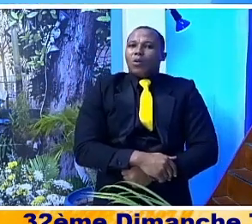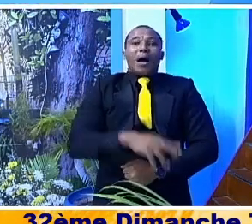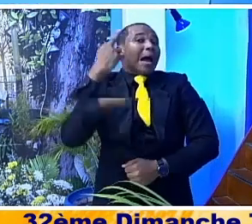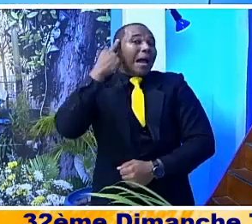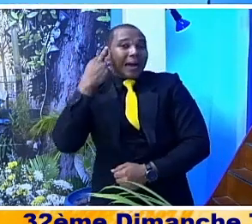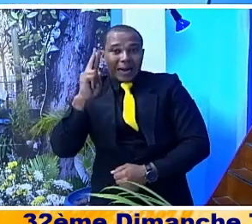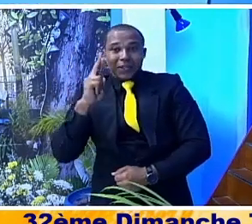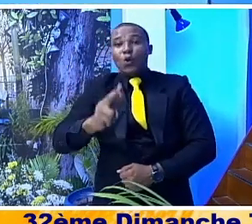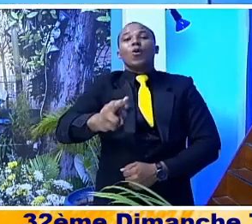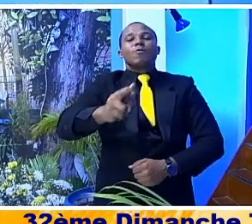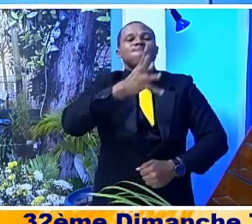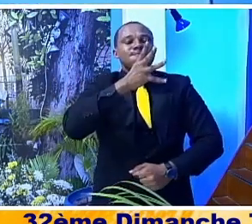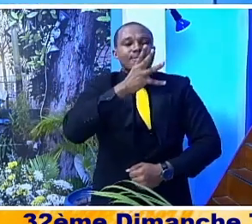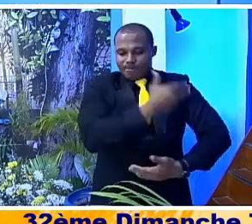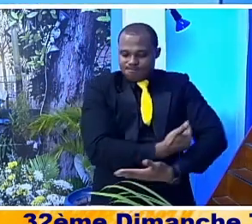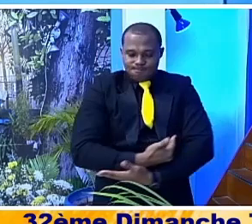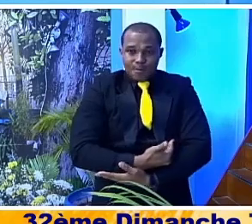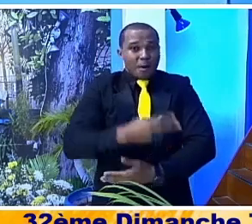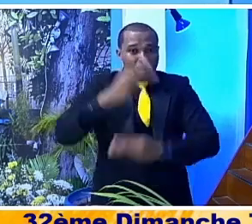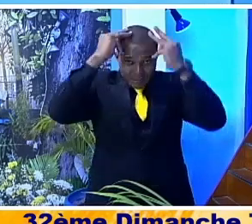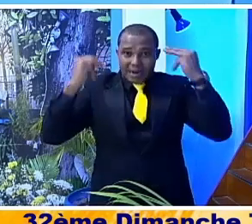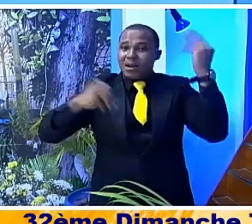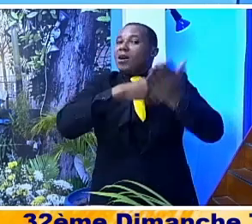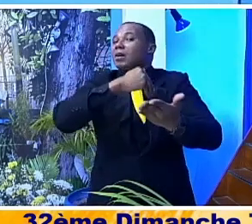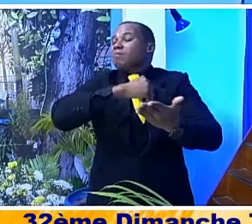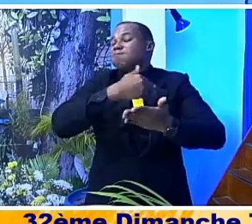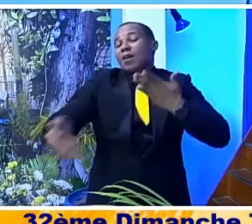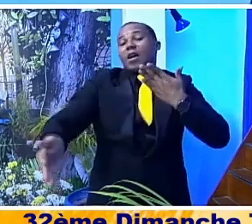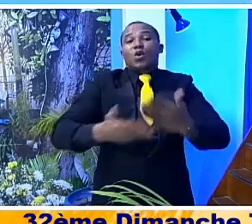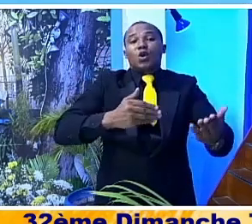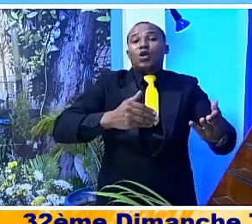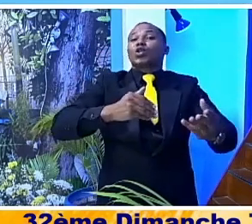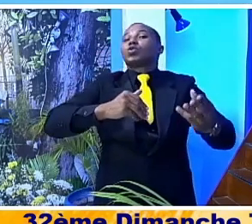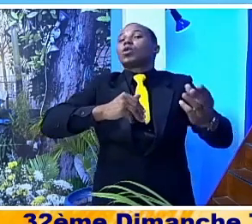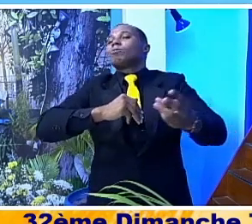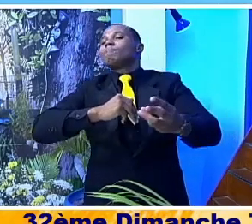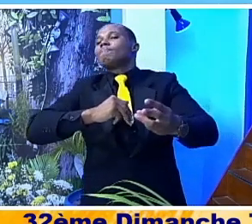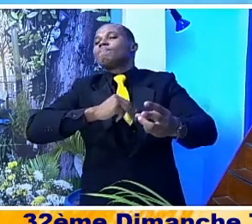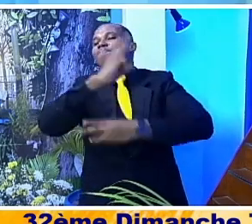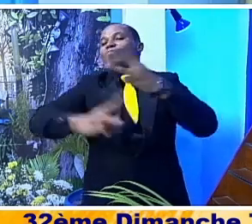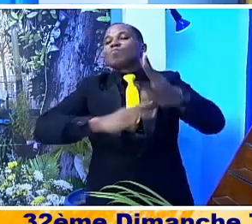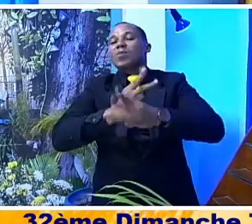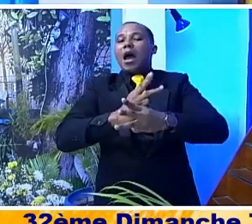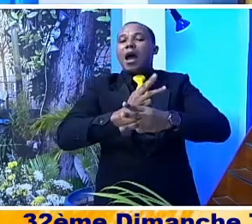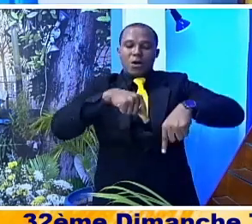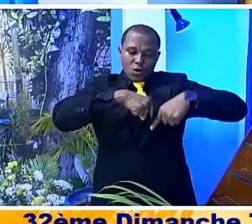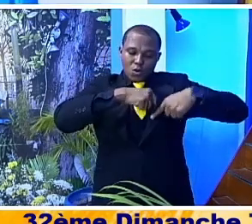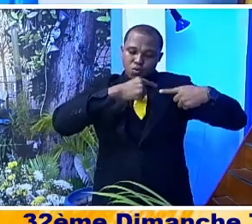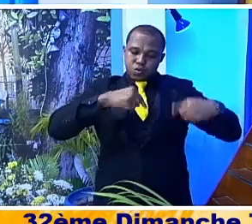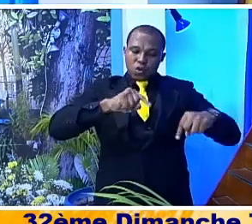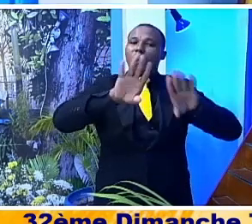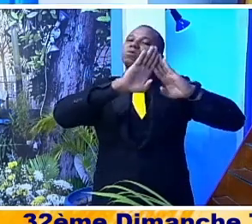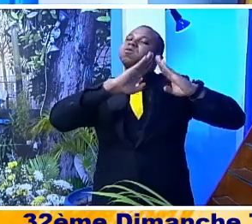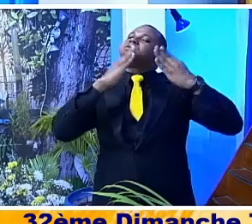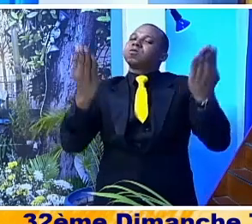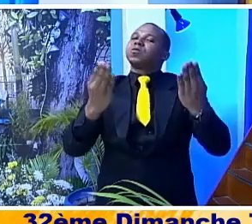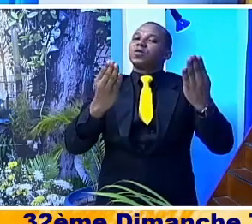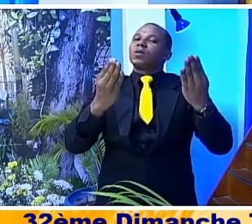télé Petite Marie, quel que soit côté où haïtien est sous la terre, l'ouvrir que nous vers la